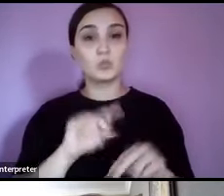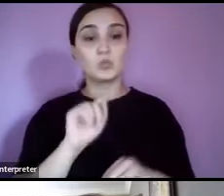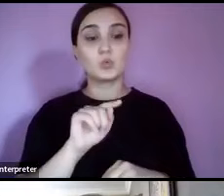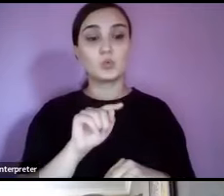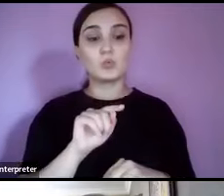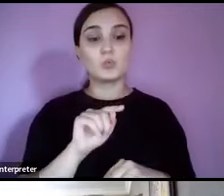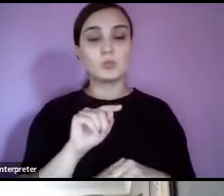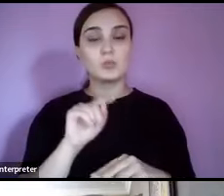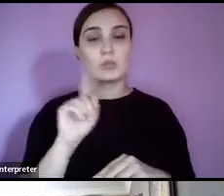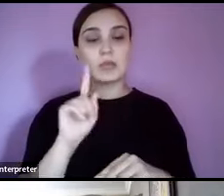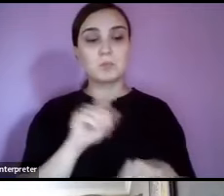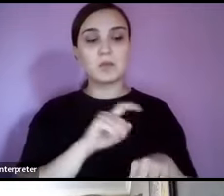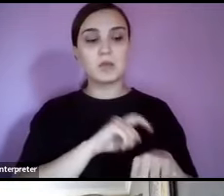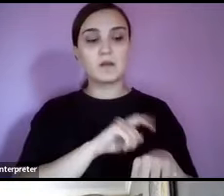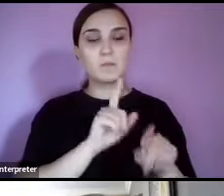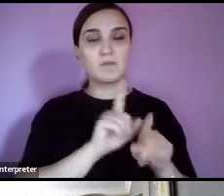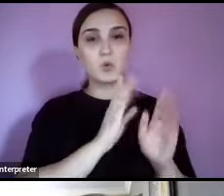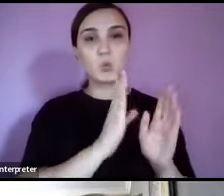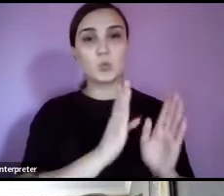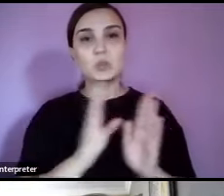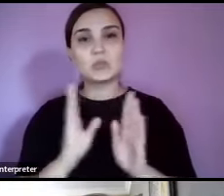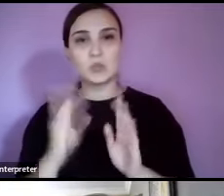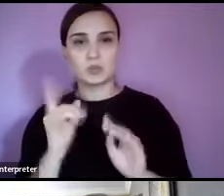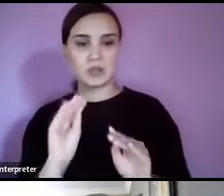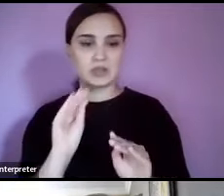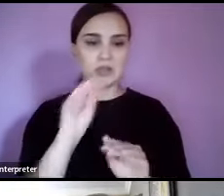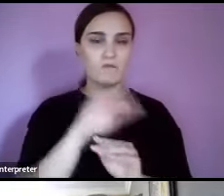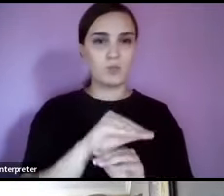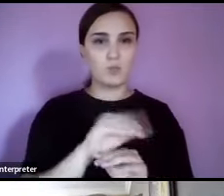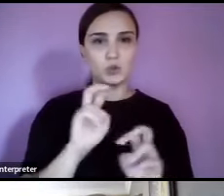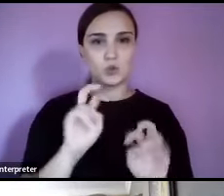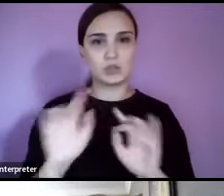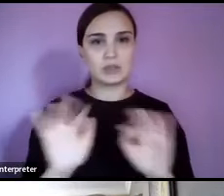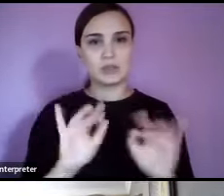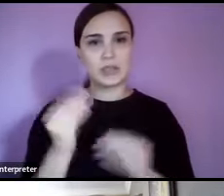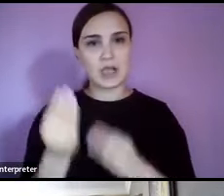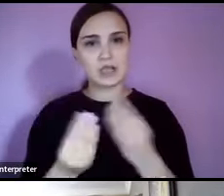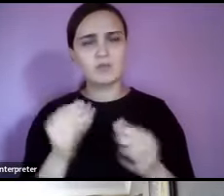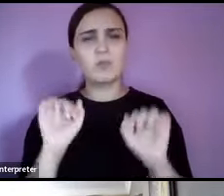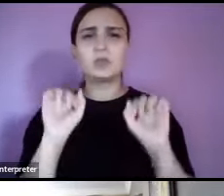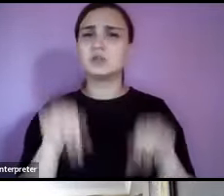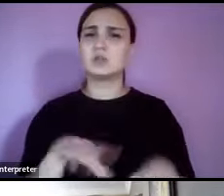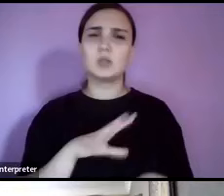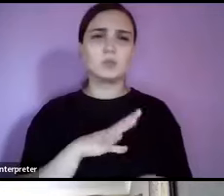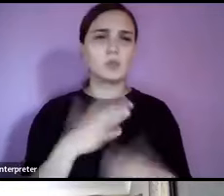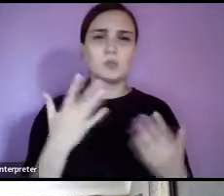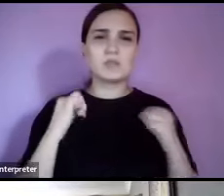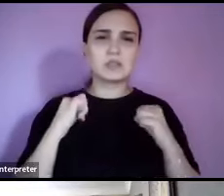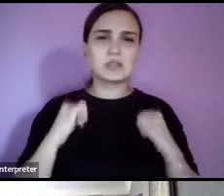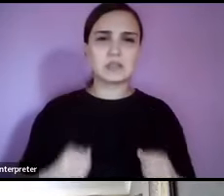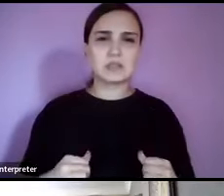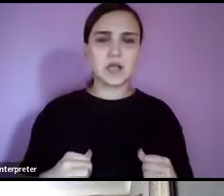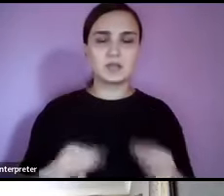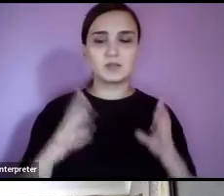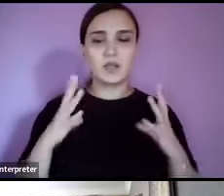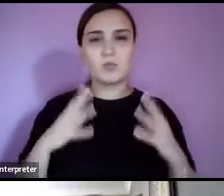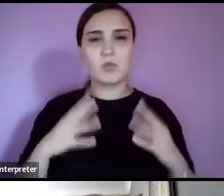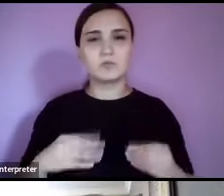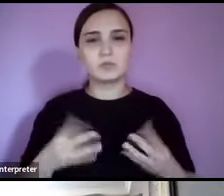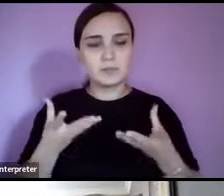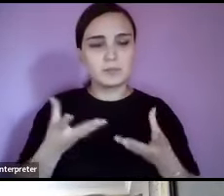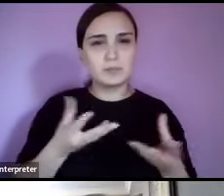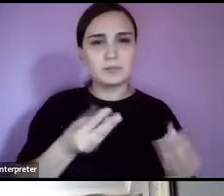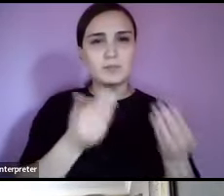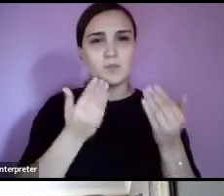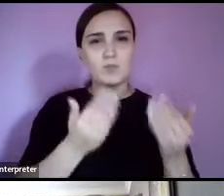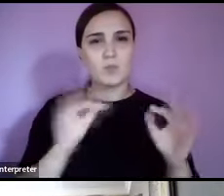რუტინაში რაიმე დამატებითი აქტივობა ჩავსვათ ძილის წინა. შეიძლება იყოს რაიმე წყნარი, დამშვიდებელი, სარელაქსაციო